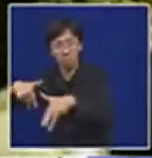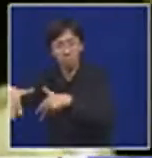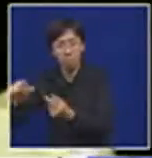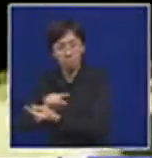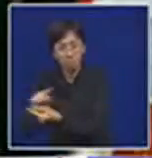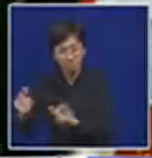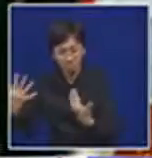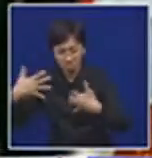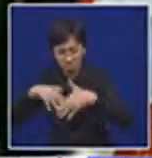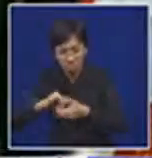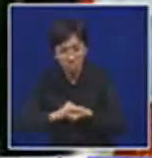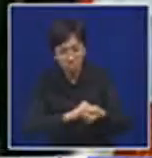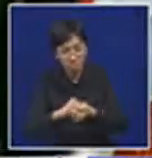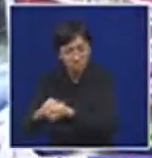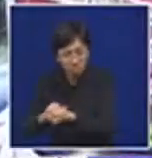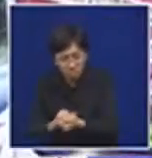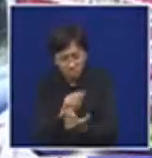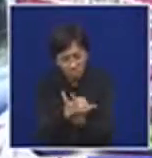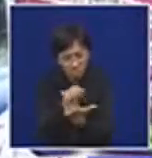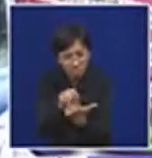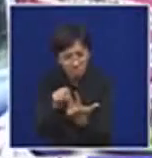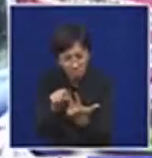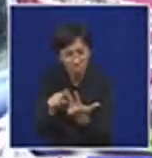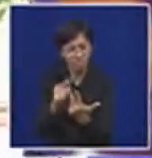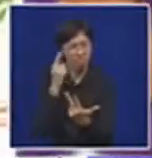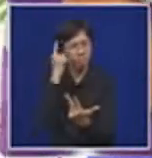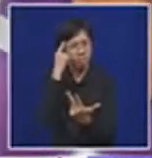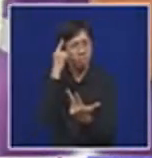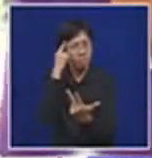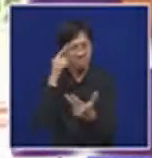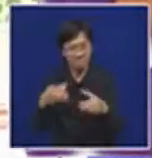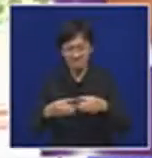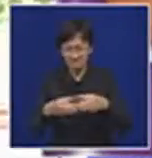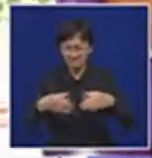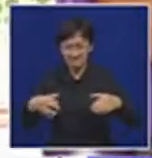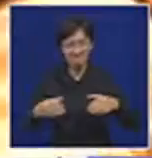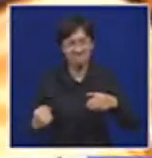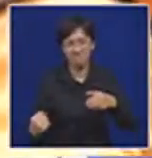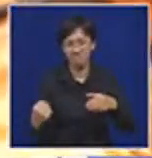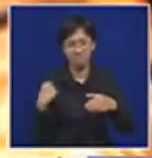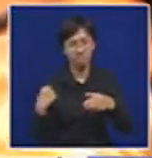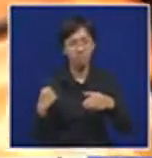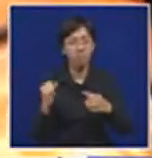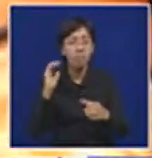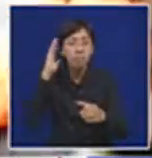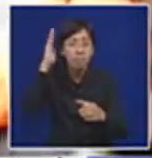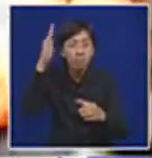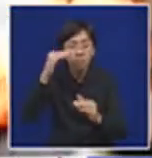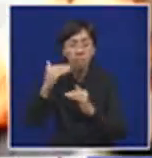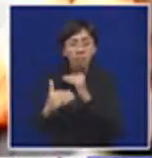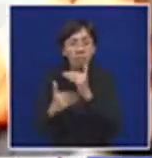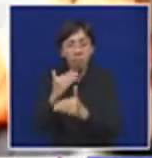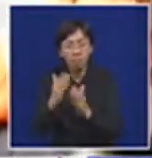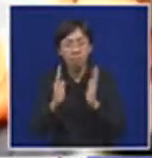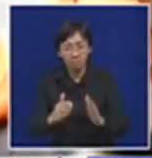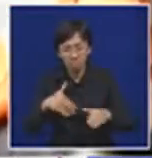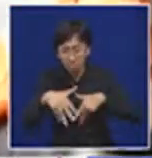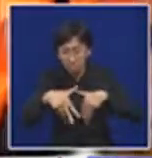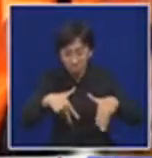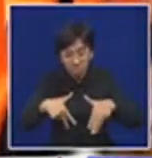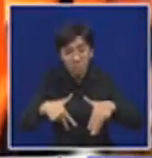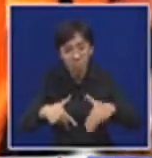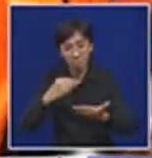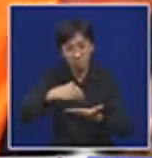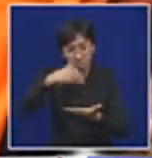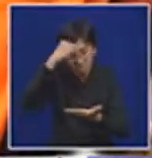ข้ามาจอยตรงนี้ด้วยเนี่ยผมเชื่อว่ากำลังตรงนี้มันจะเป็นกำลังที่ยิ่งใหญ่มากพัฒนาทรัพยากรมนุษย์ของเราน